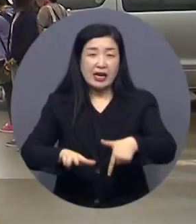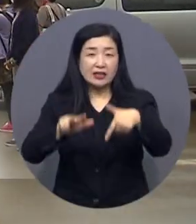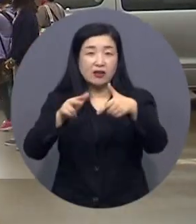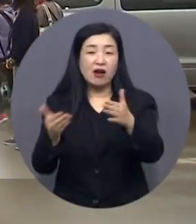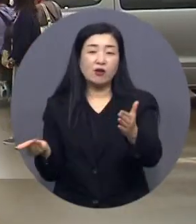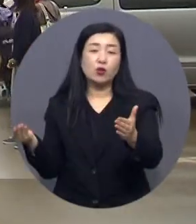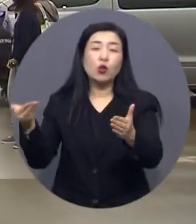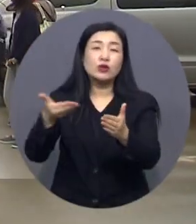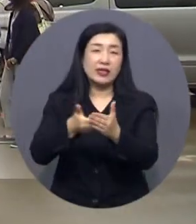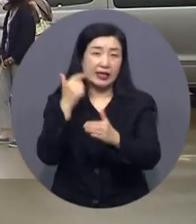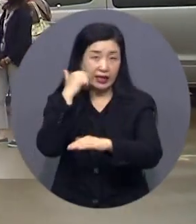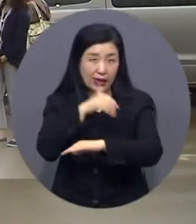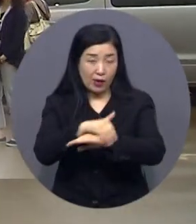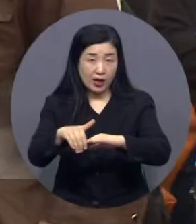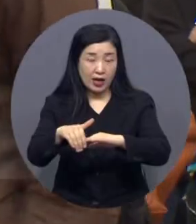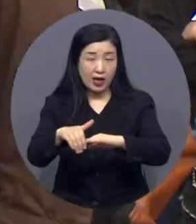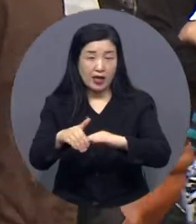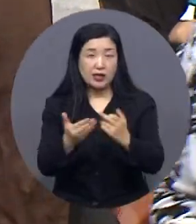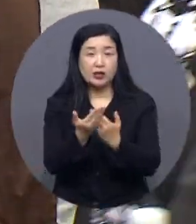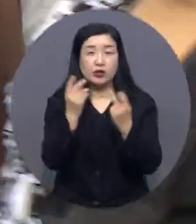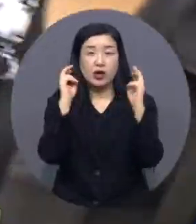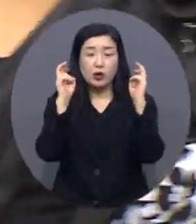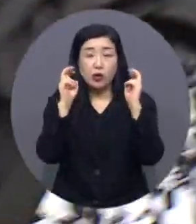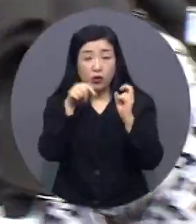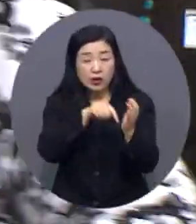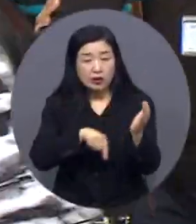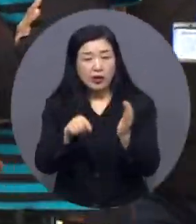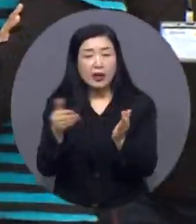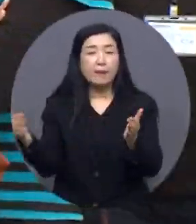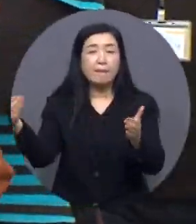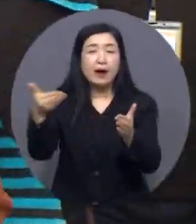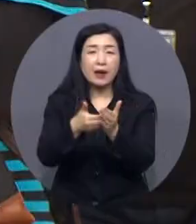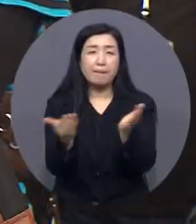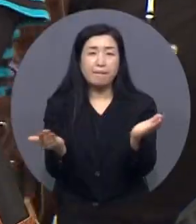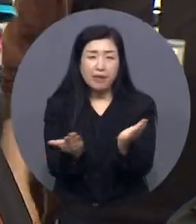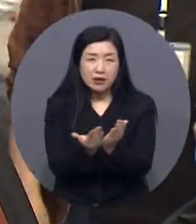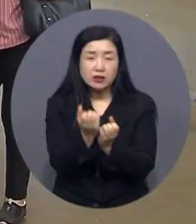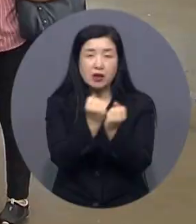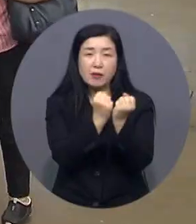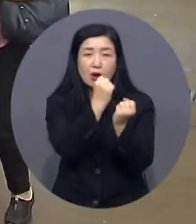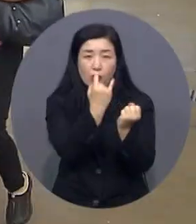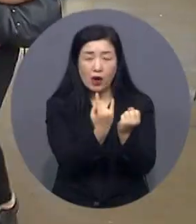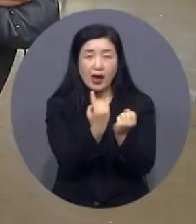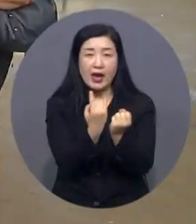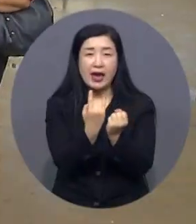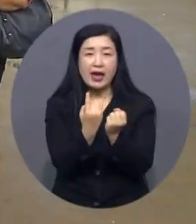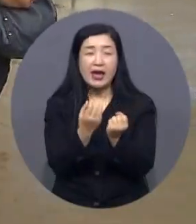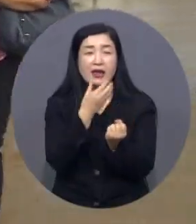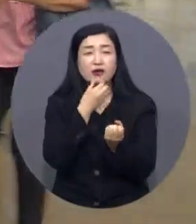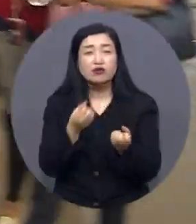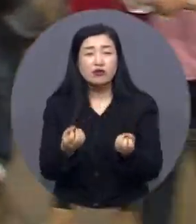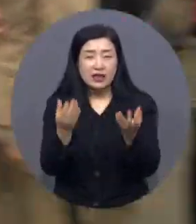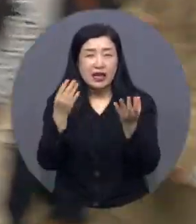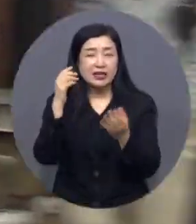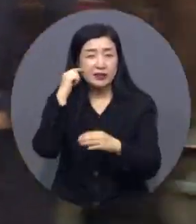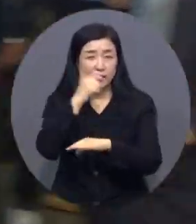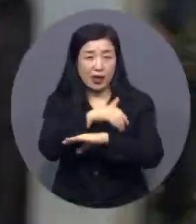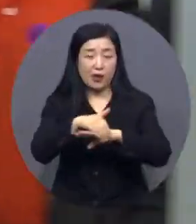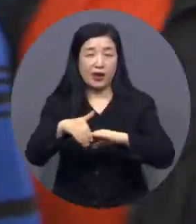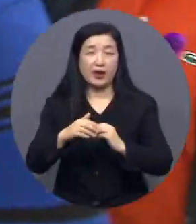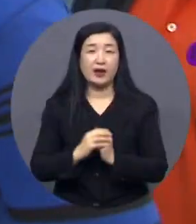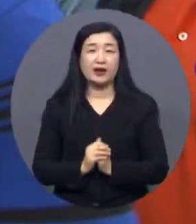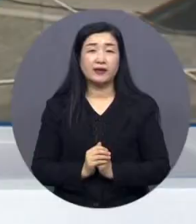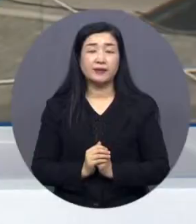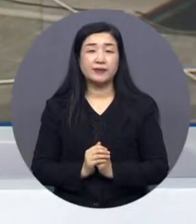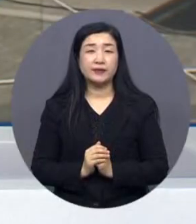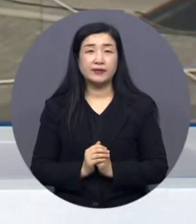도착합니다. 제주도와 제주관광공사는 입항에 맞춰 제주관광설명회와 이벤트를 열 예정입니다.